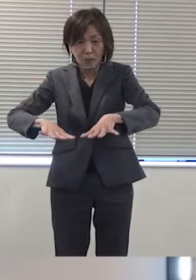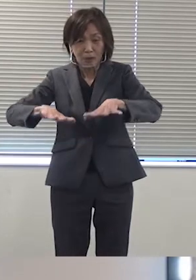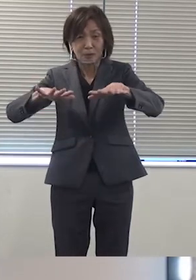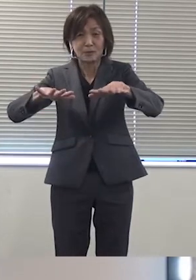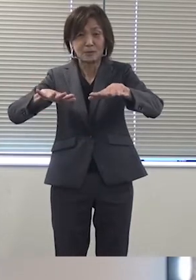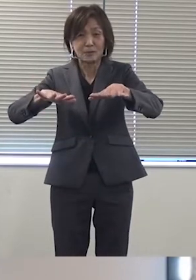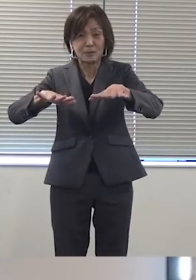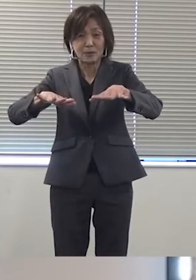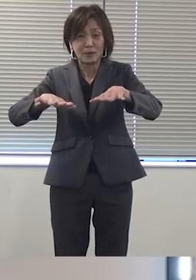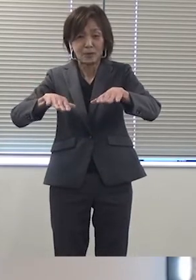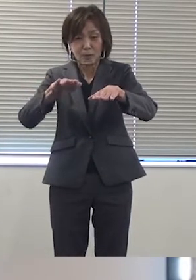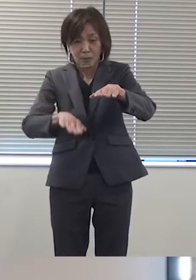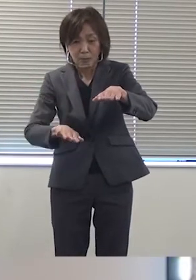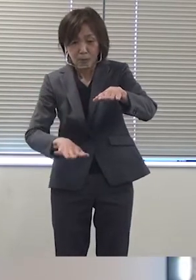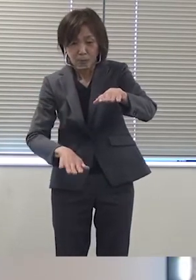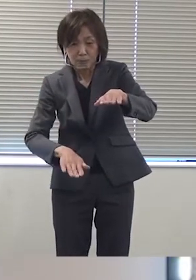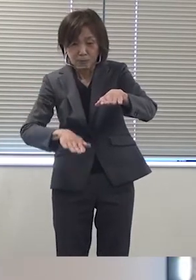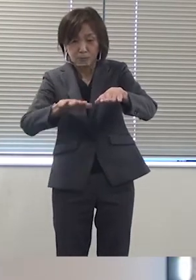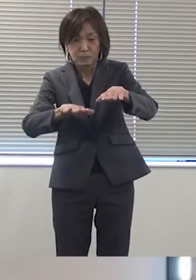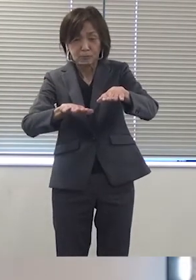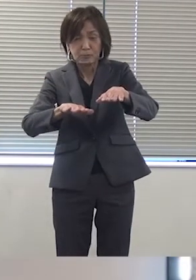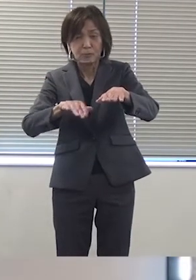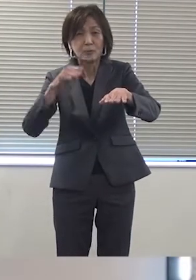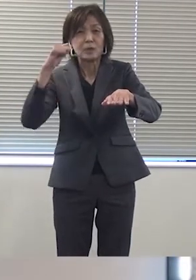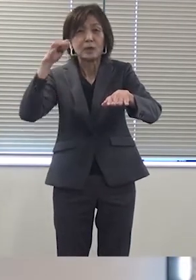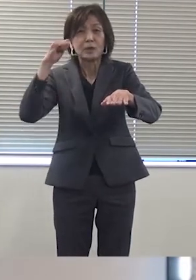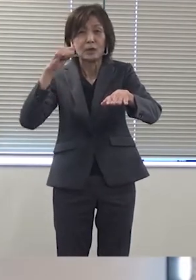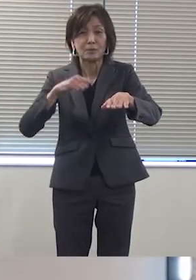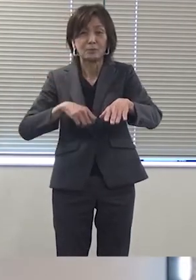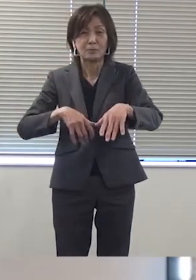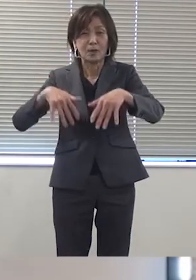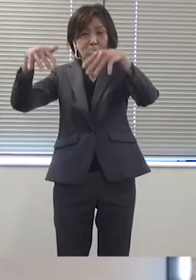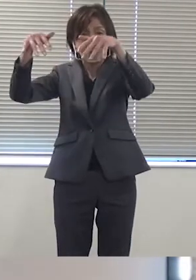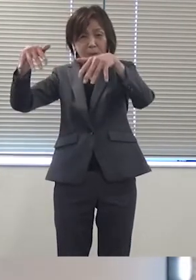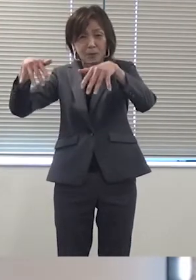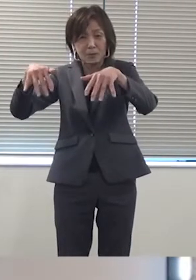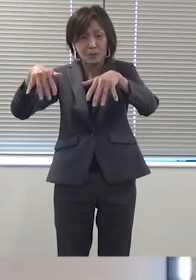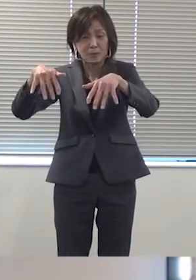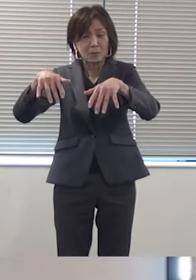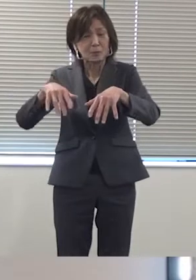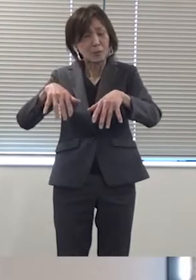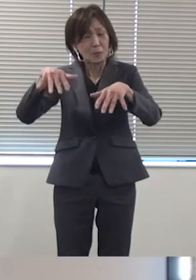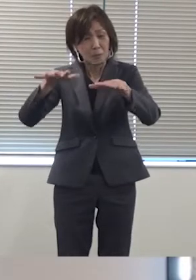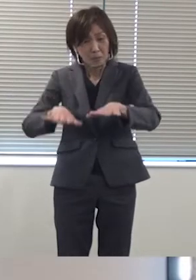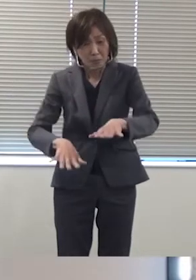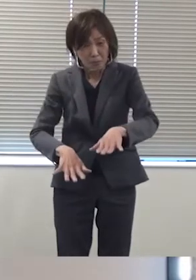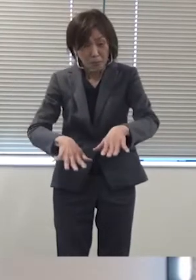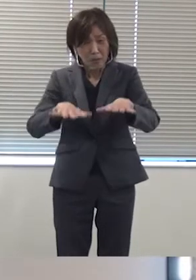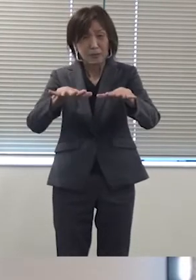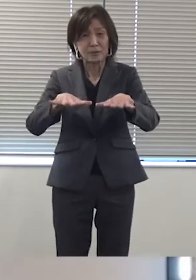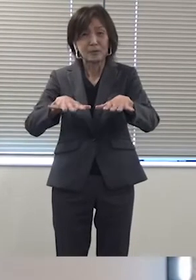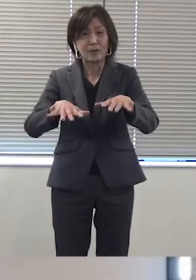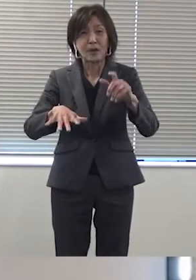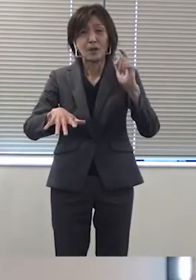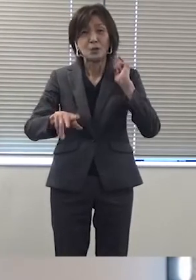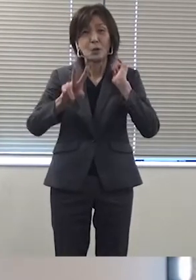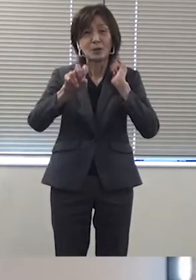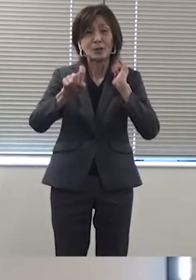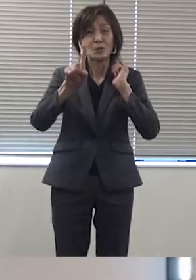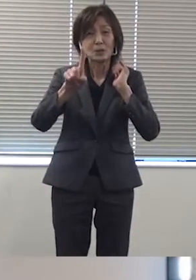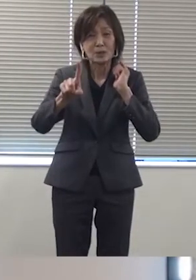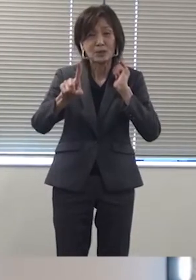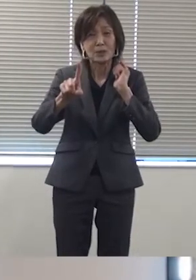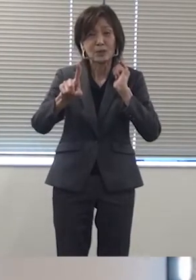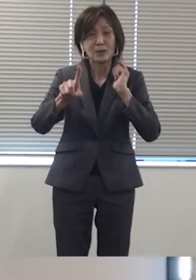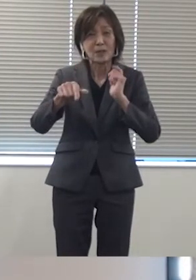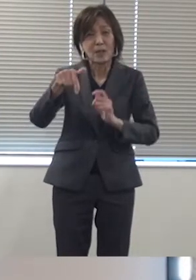下地なんかが陥没して、多分3ヶ月近くですね、満潮の時と雨が降った時は、